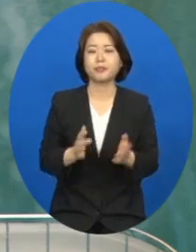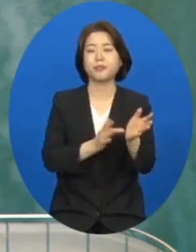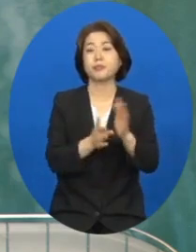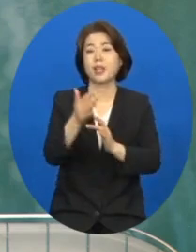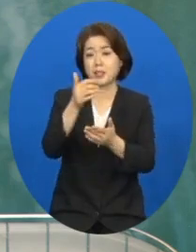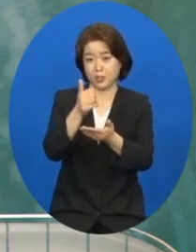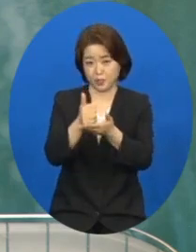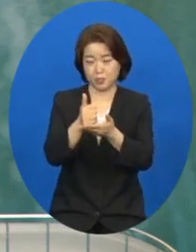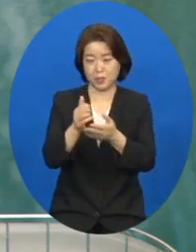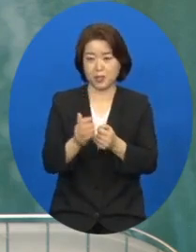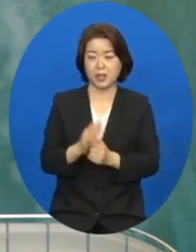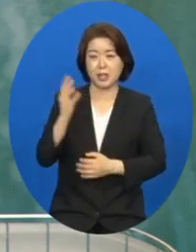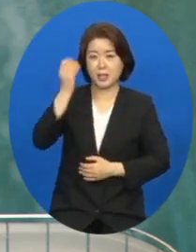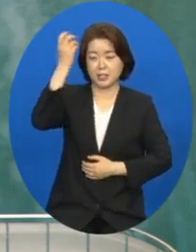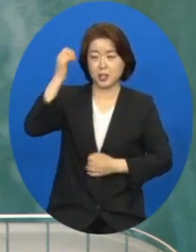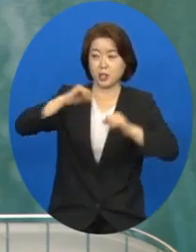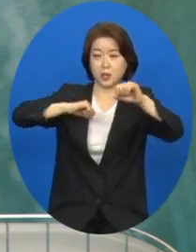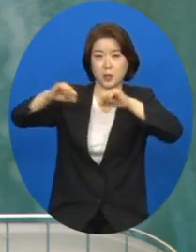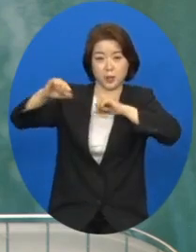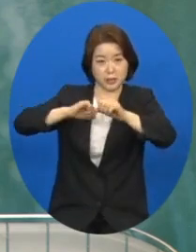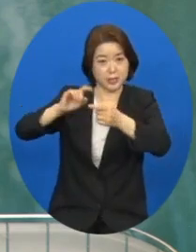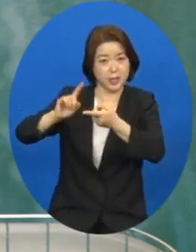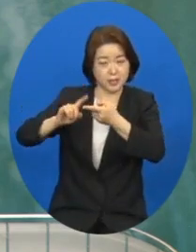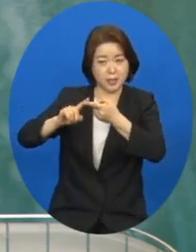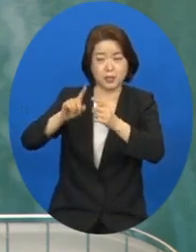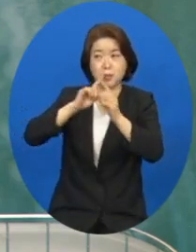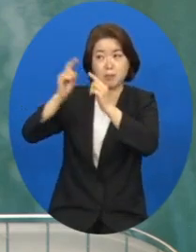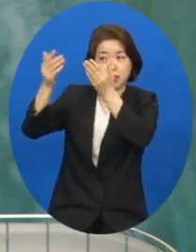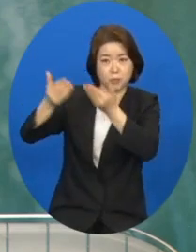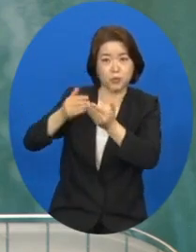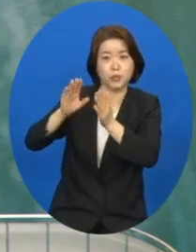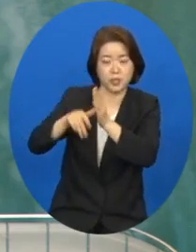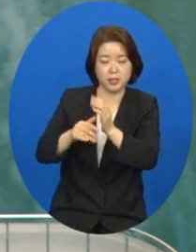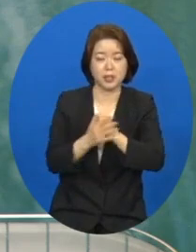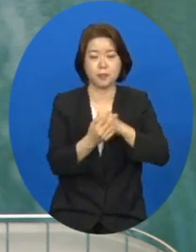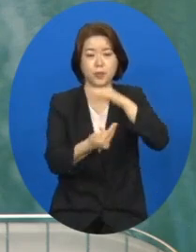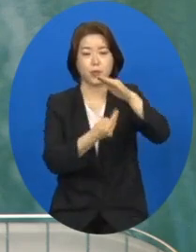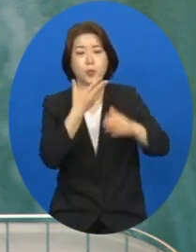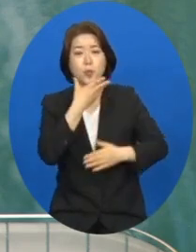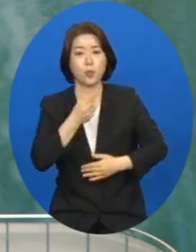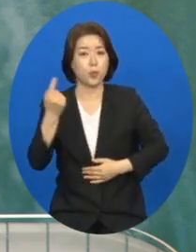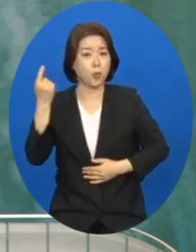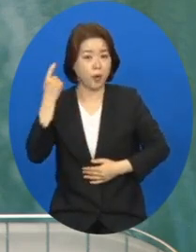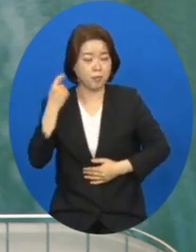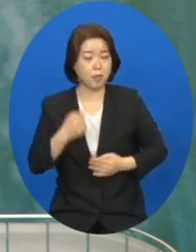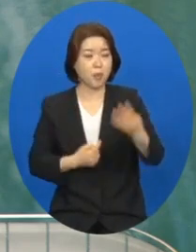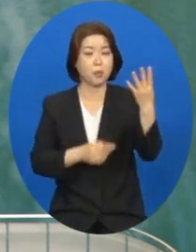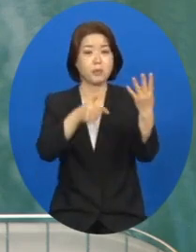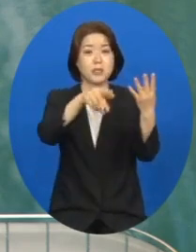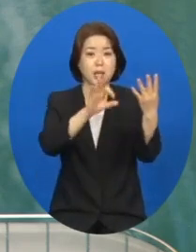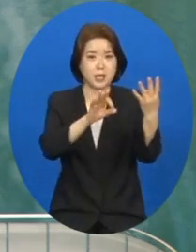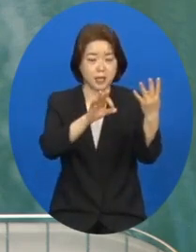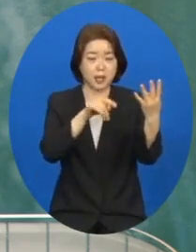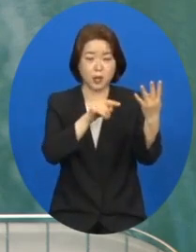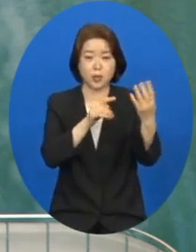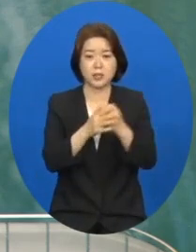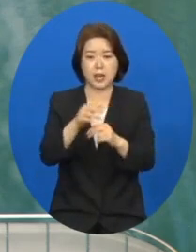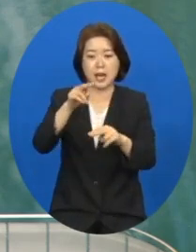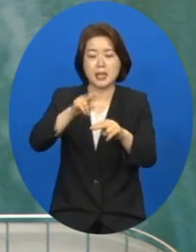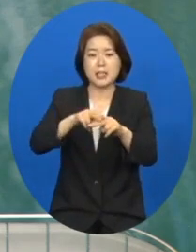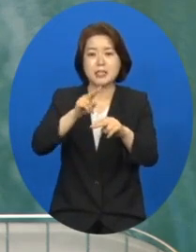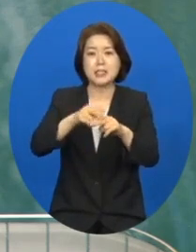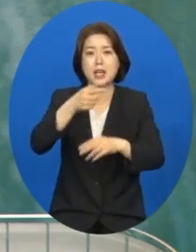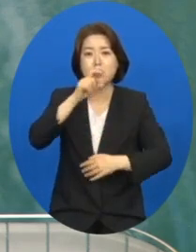예수님께서 성령의 역사에 대해서 말씀하실 때 요한복음 4장에서는 샘물에다가 비유하셨어요.